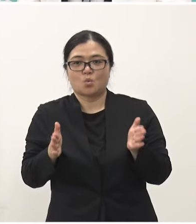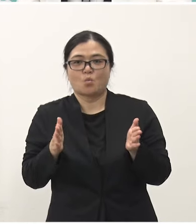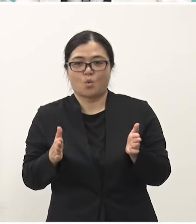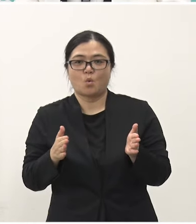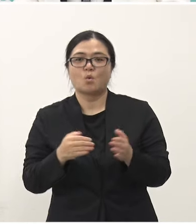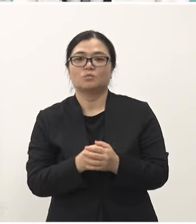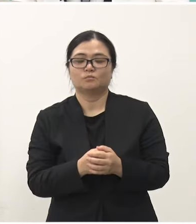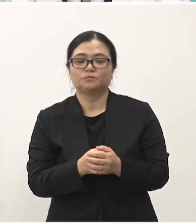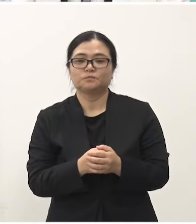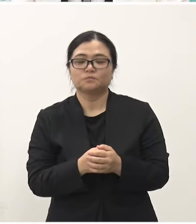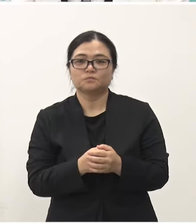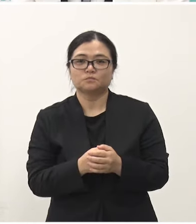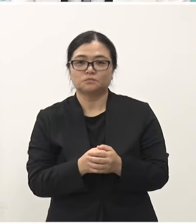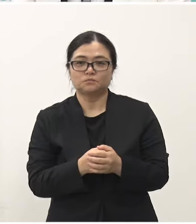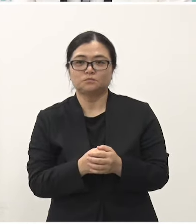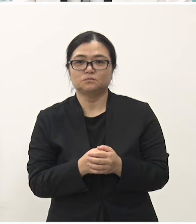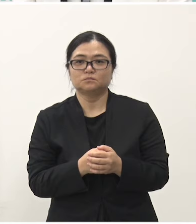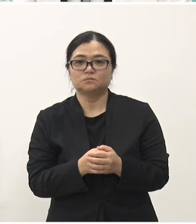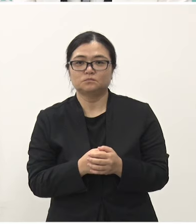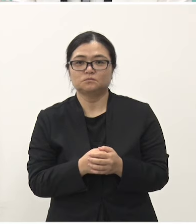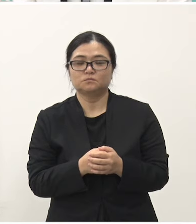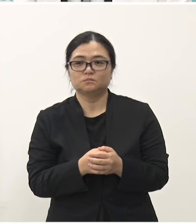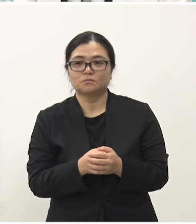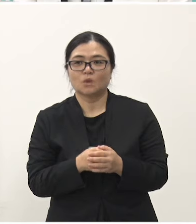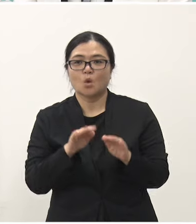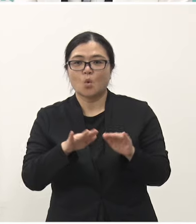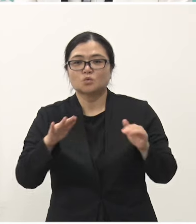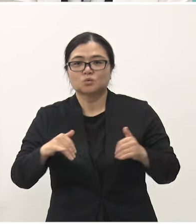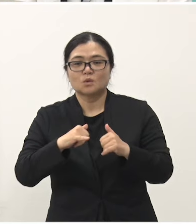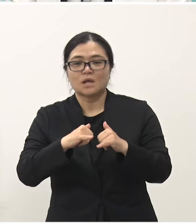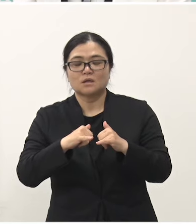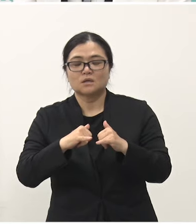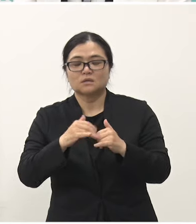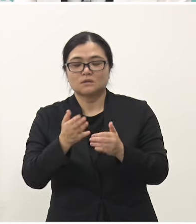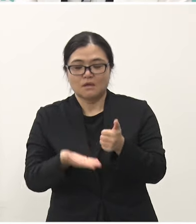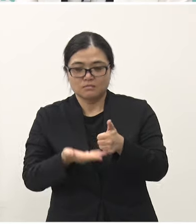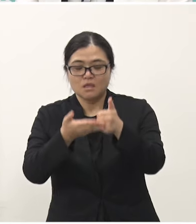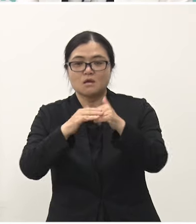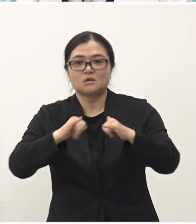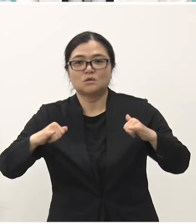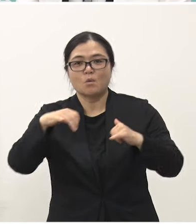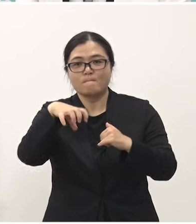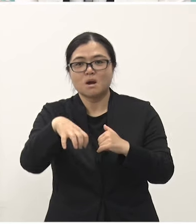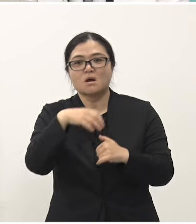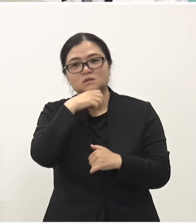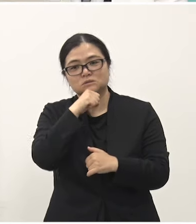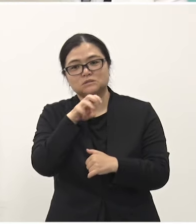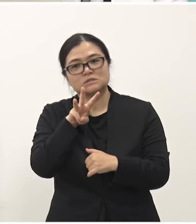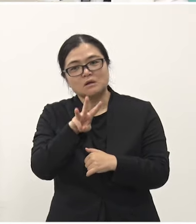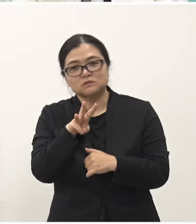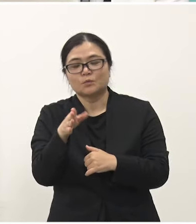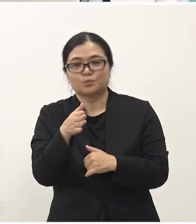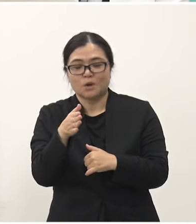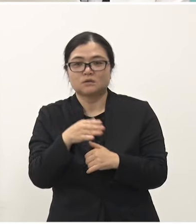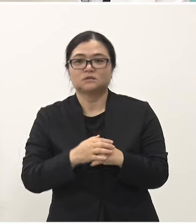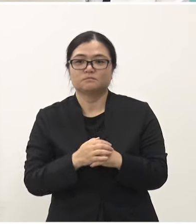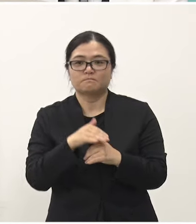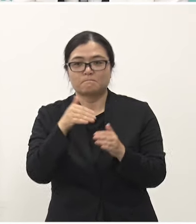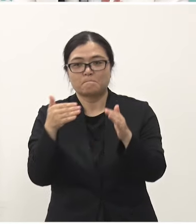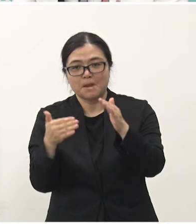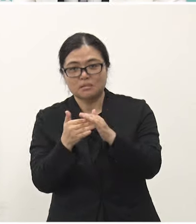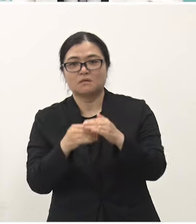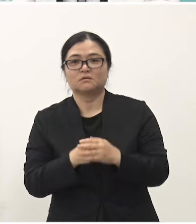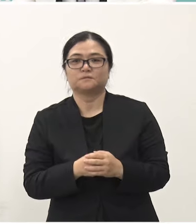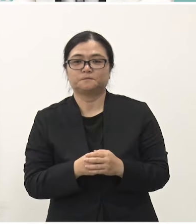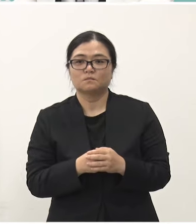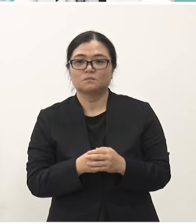程度子育て広場事業が概ね3歳未満の児童とその保護者10組です4回の